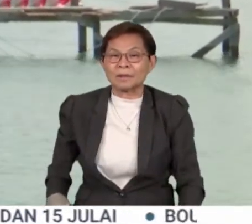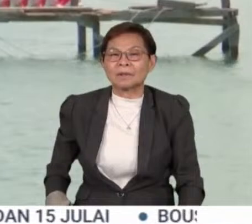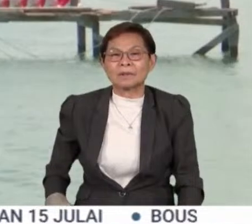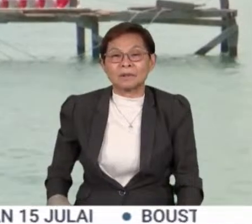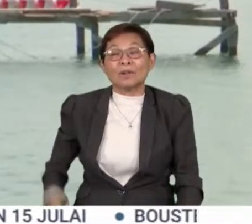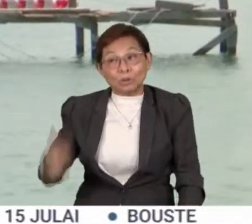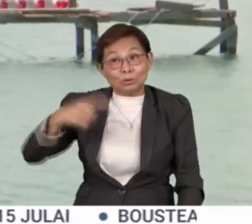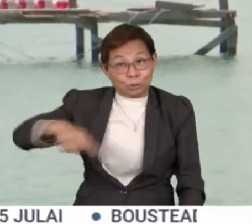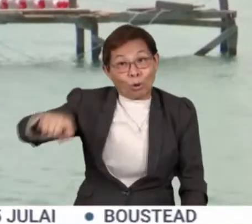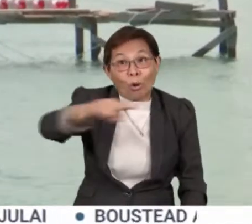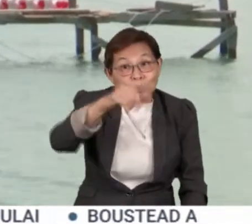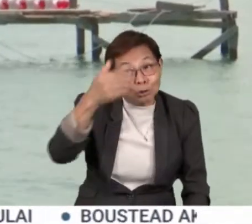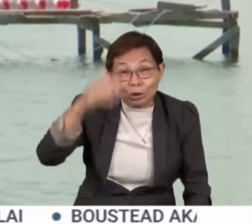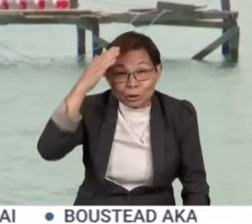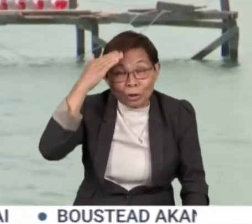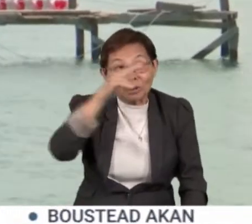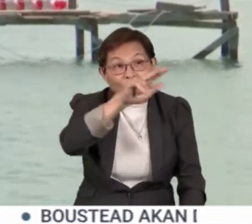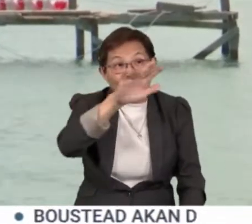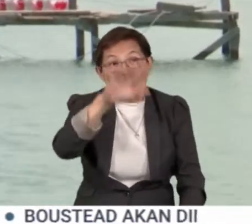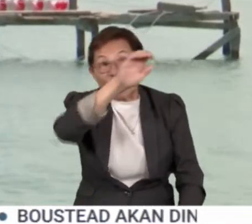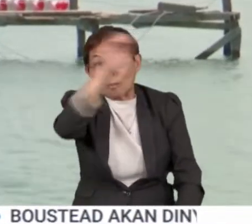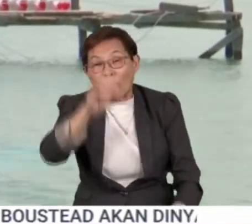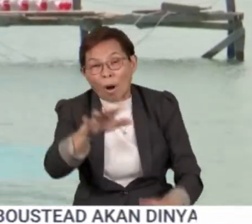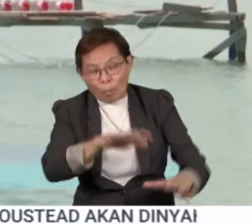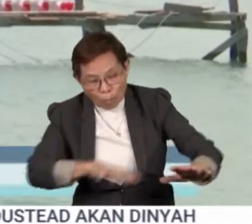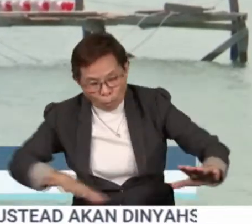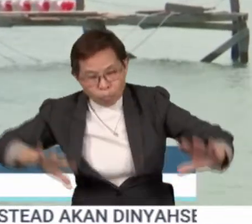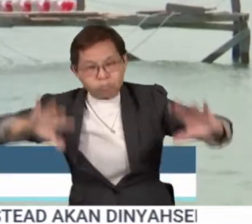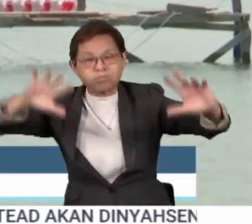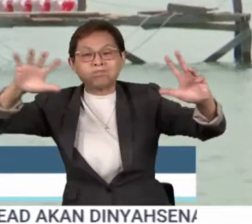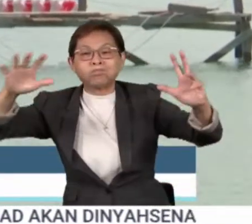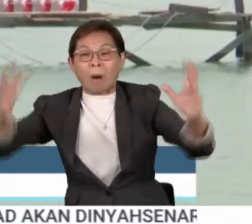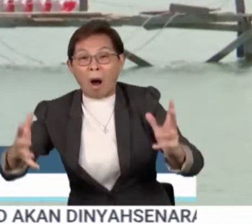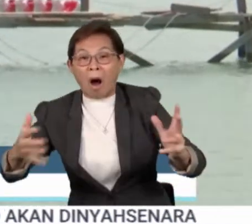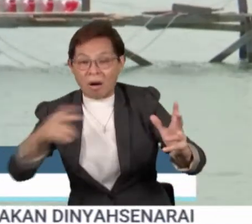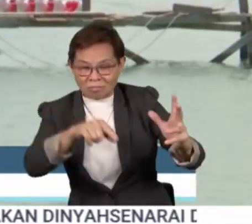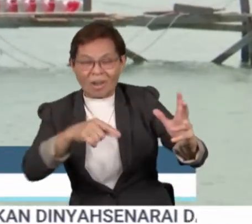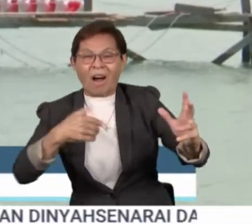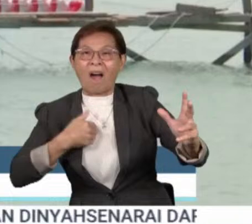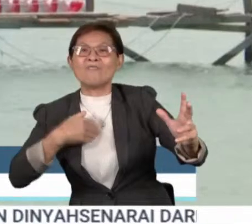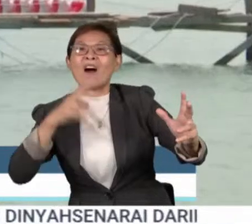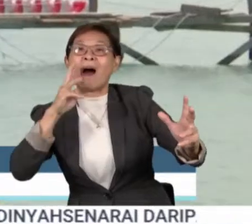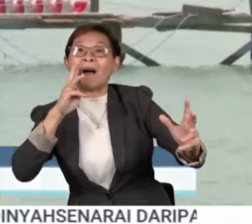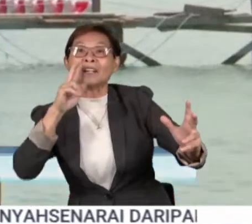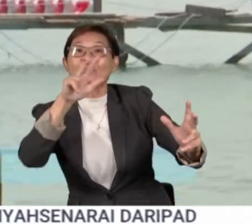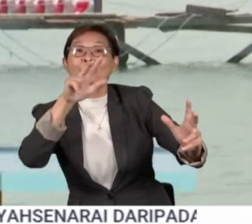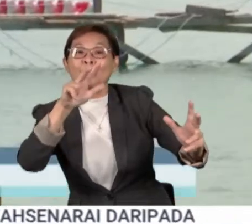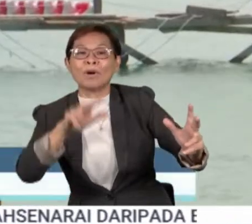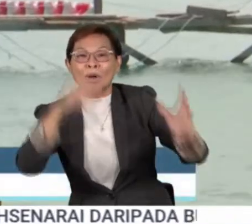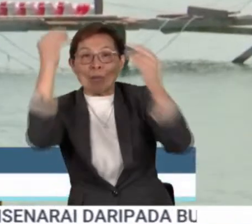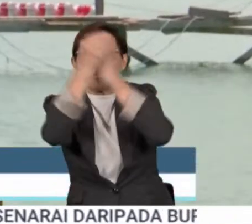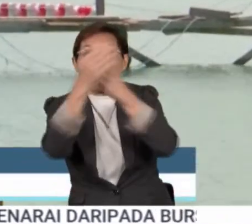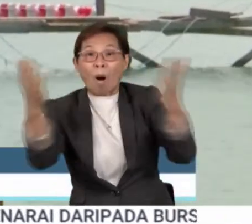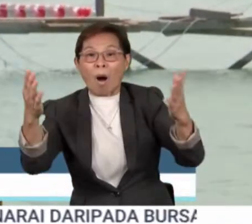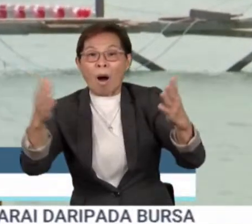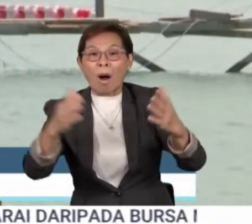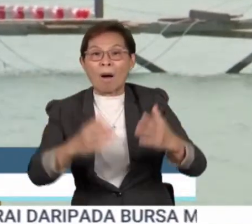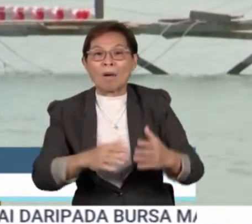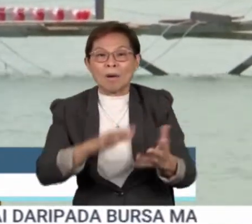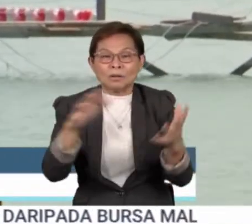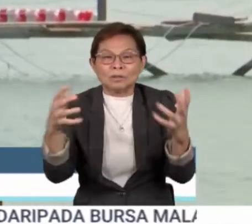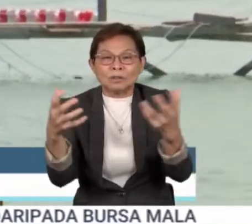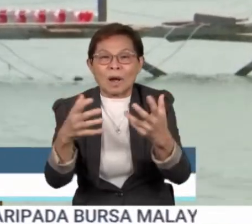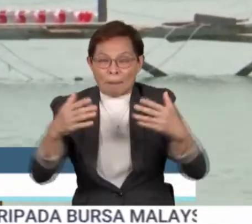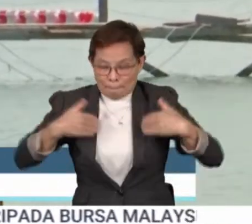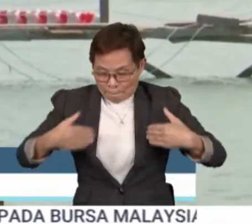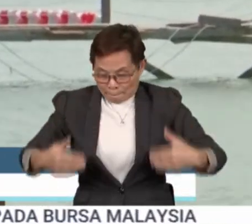Seperti semua sedia maklum, 3/4 daripada permukaan bumi adalah kawasan berair. Begitu juga dengan tubuh manusia, yang mana komposisi